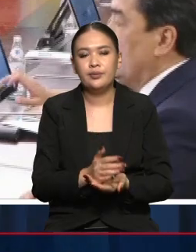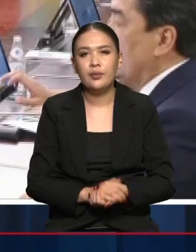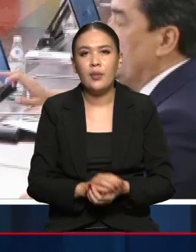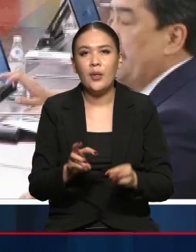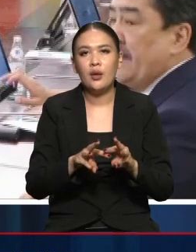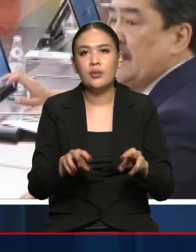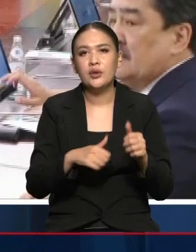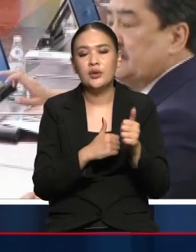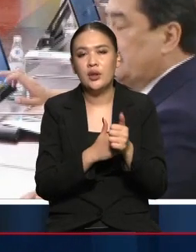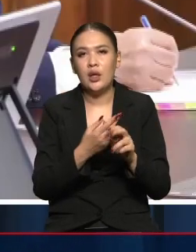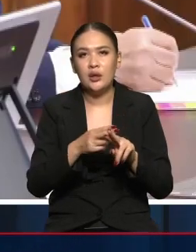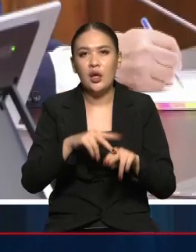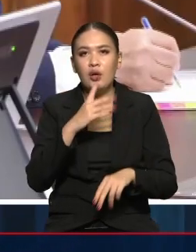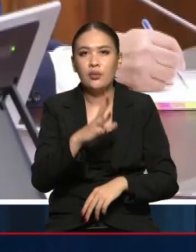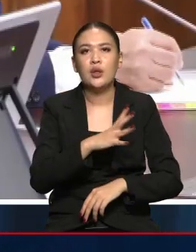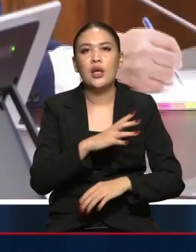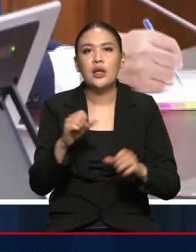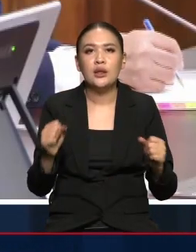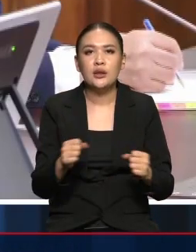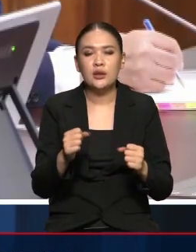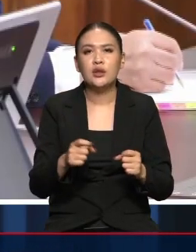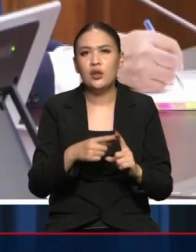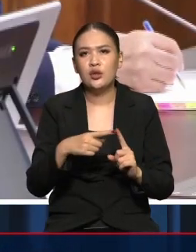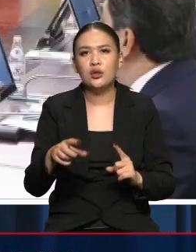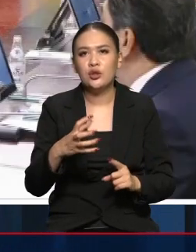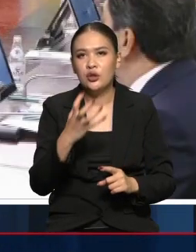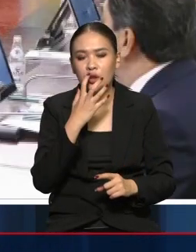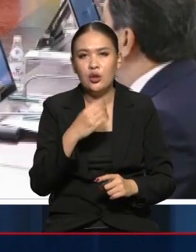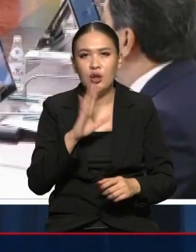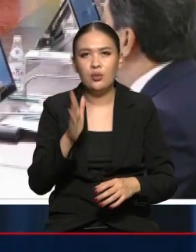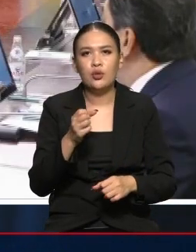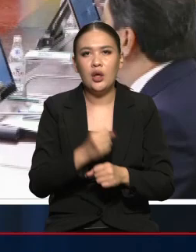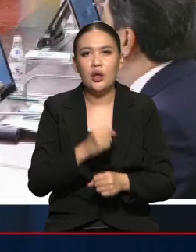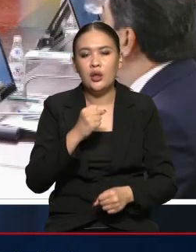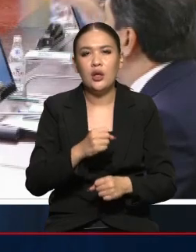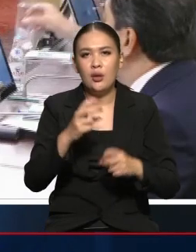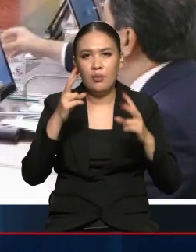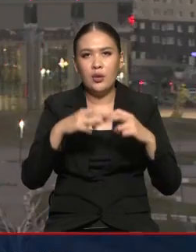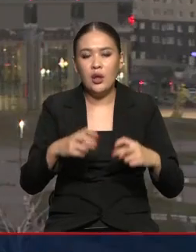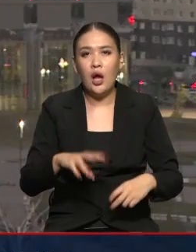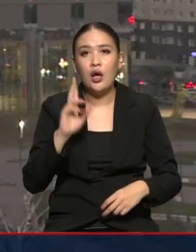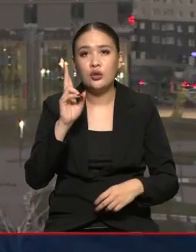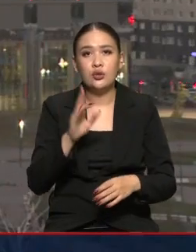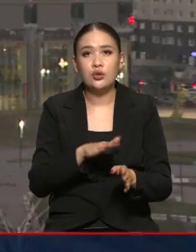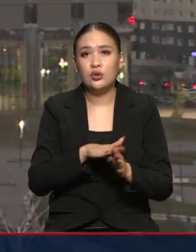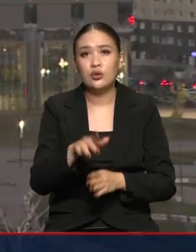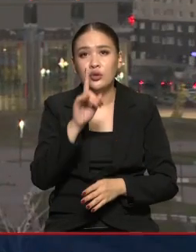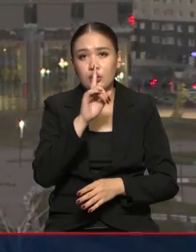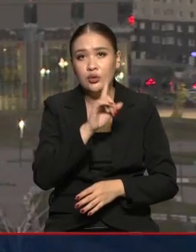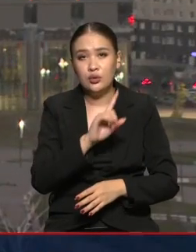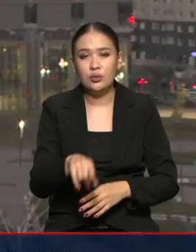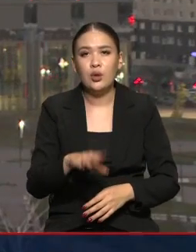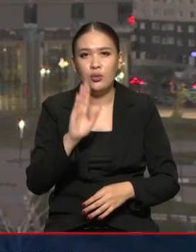Премьер-министр барлық аймақтардың қыс бойы жылумен қамтамасыз етілуі қатаң бақылауда болады деді. Ал тапсырманы орындамай, олқылық пен олақтық